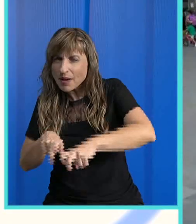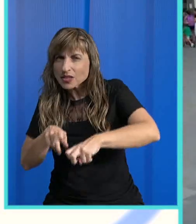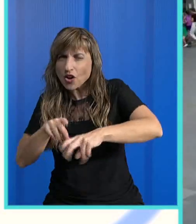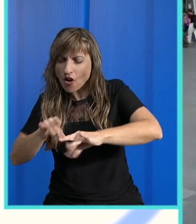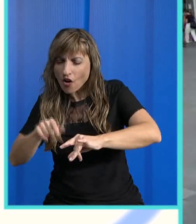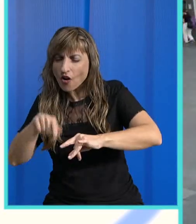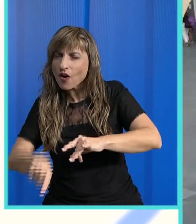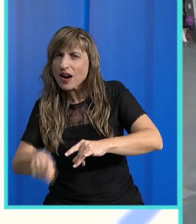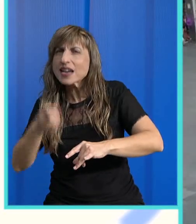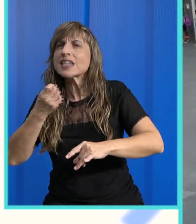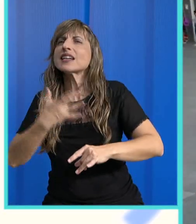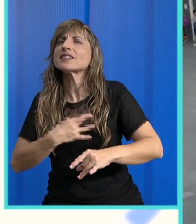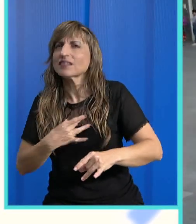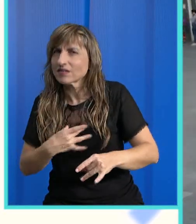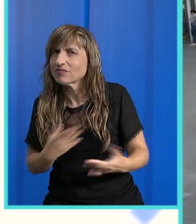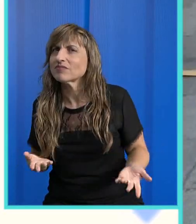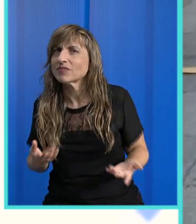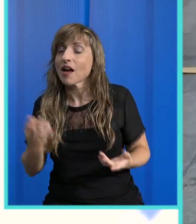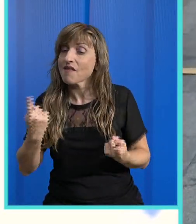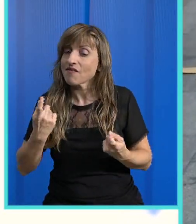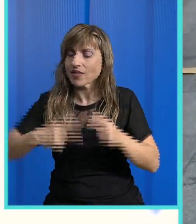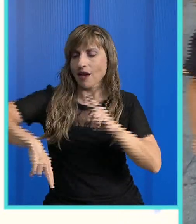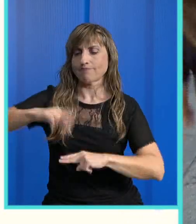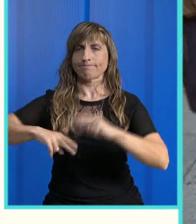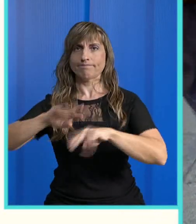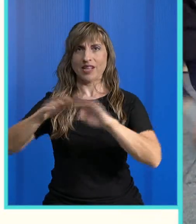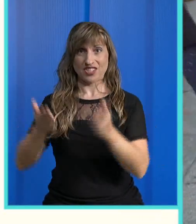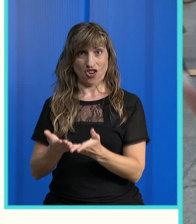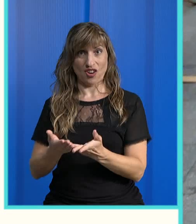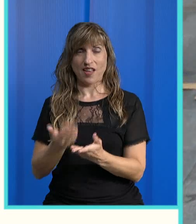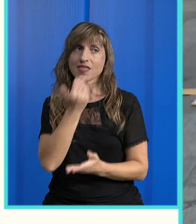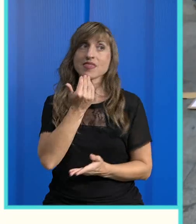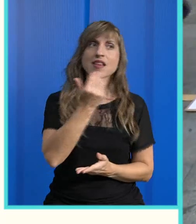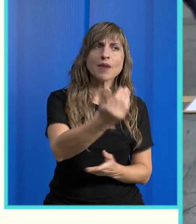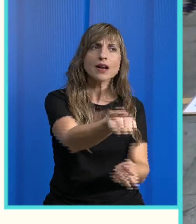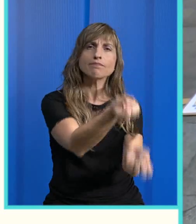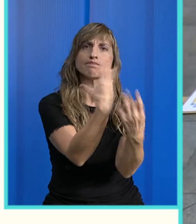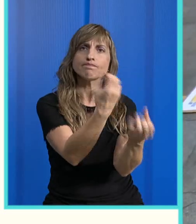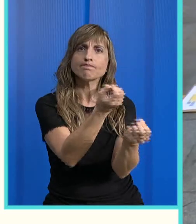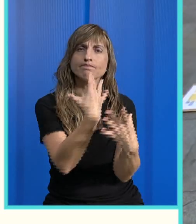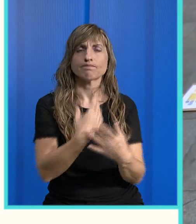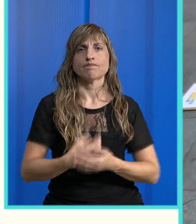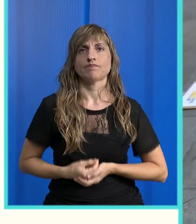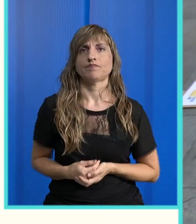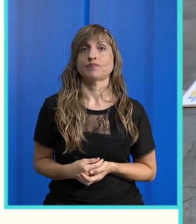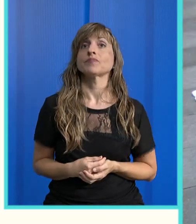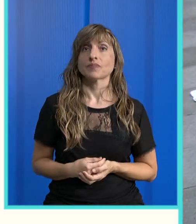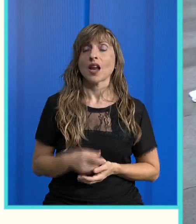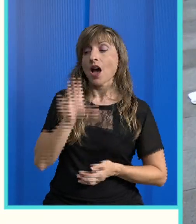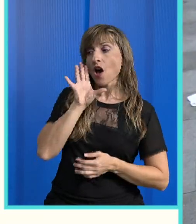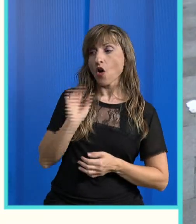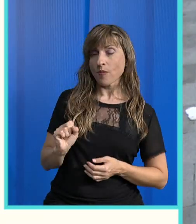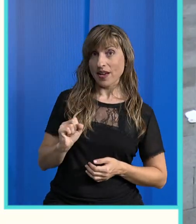de l'antic solar de l'Estrella on s'ha de construir la nova escola. Per això exigeixen informació. Recordem que el govern local